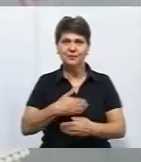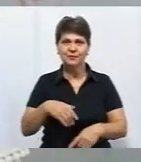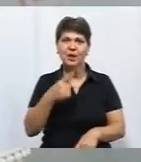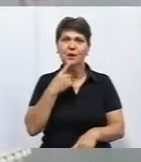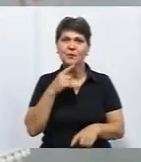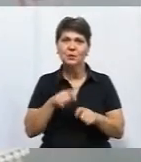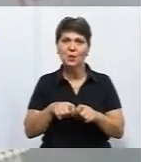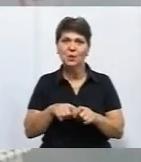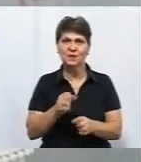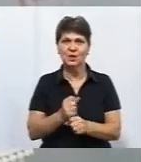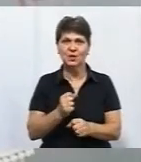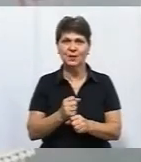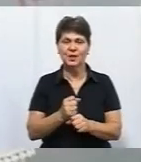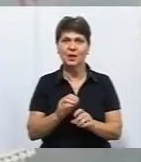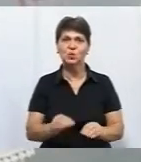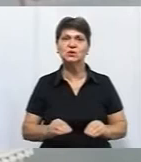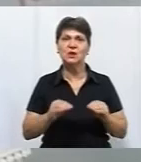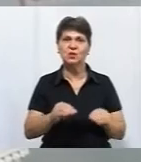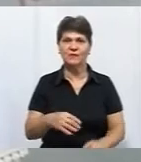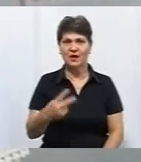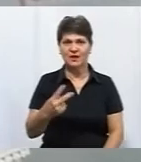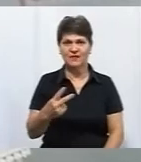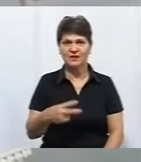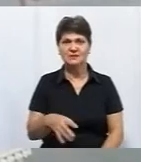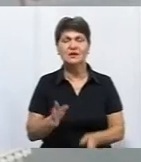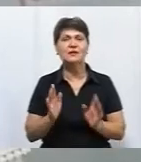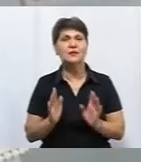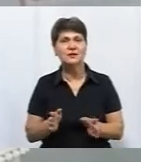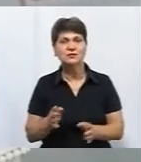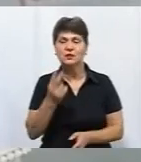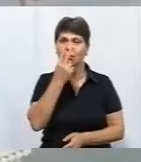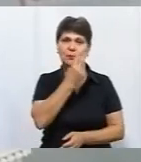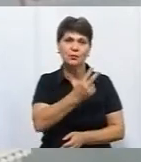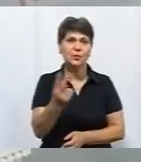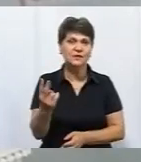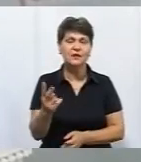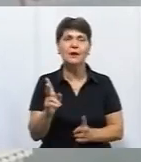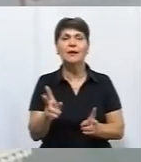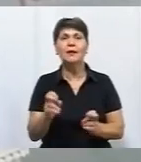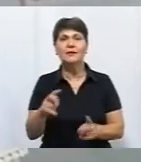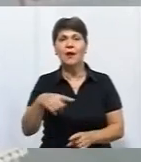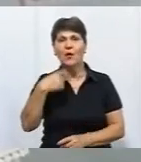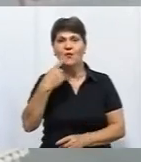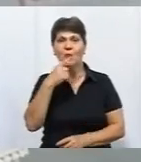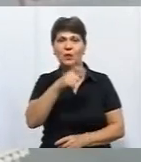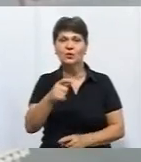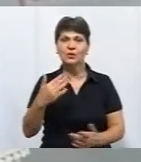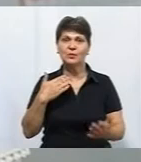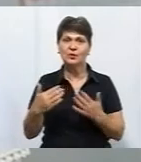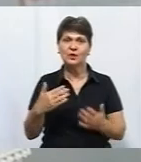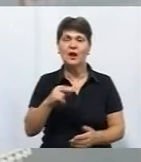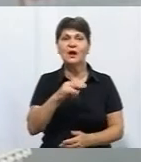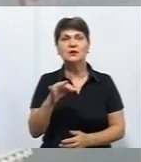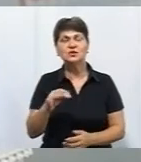таке встановлення, 20 лише, щоб подивитися, як вже говорили люди, до цього ставляться, чи потрібні